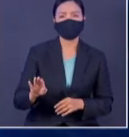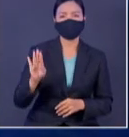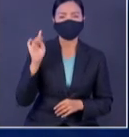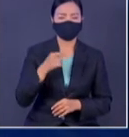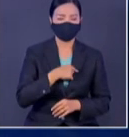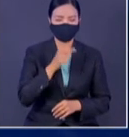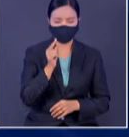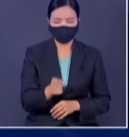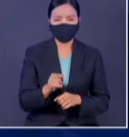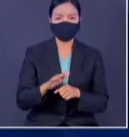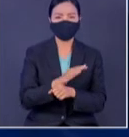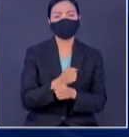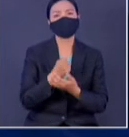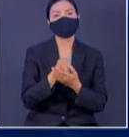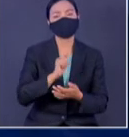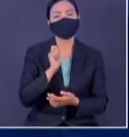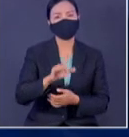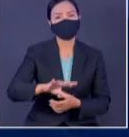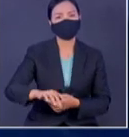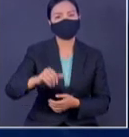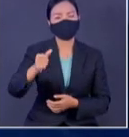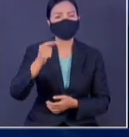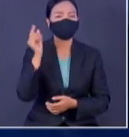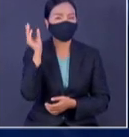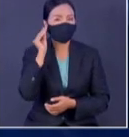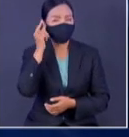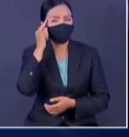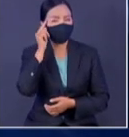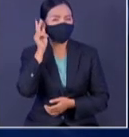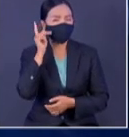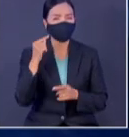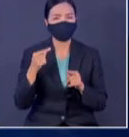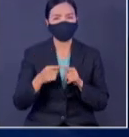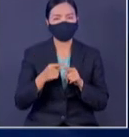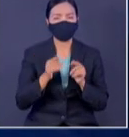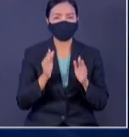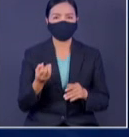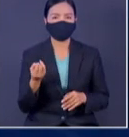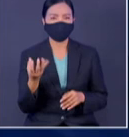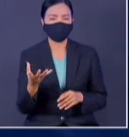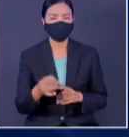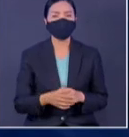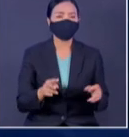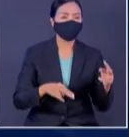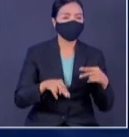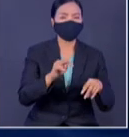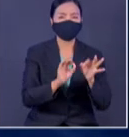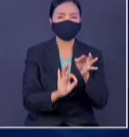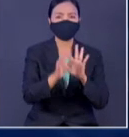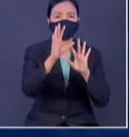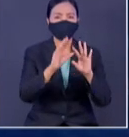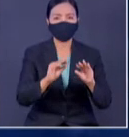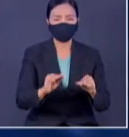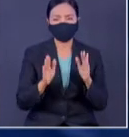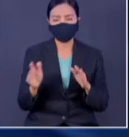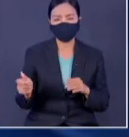จอย่างเต็มที่ในการชดเชยเรารับรู้ข่าวสารมาว่ามีผู้ได้รับบาดเจ็บจำนวนมากระหว่างการควบคุมเพลิงและมีนักดับเ